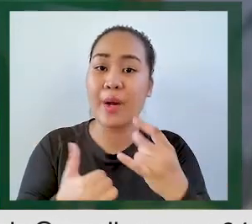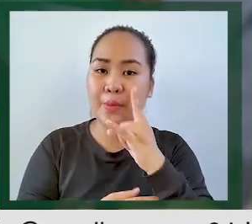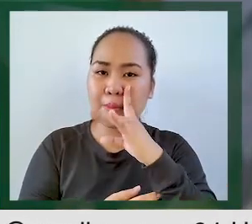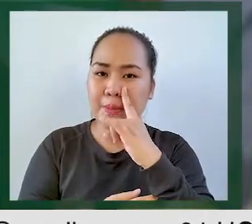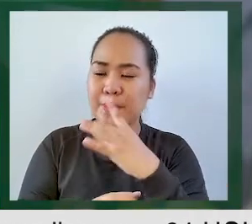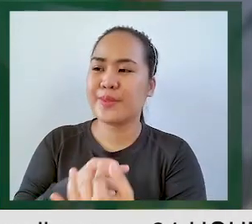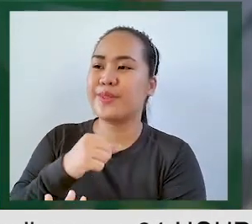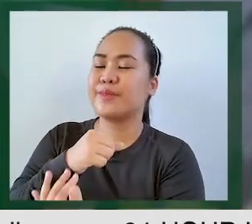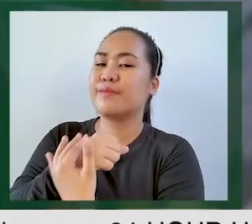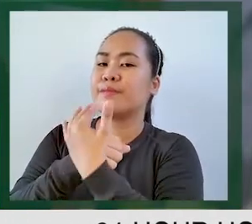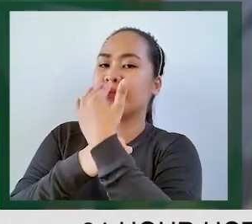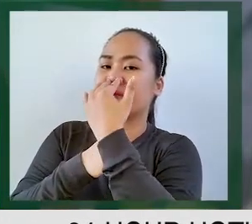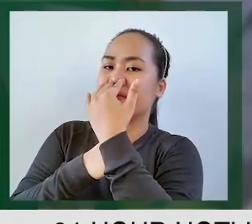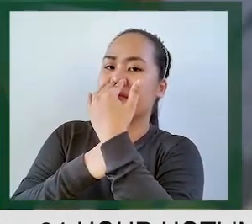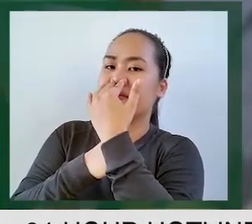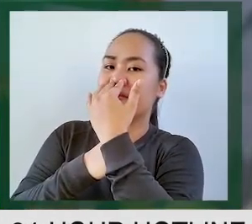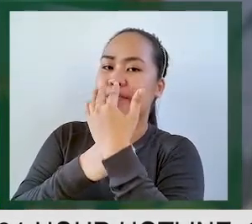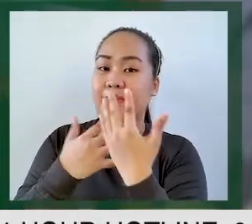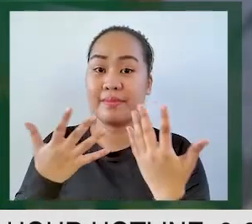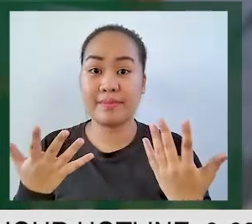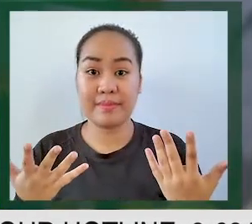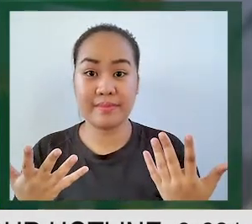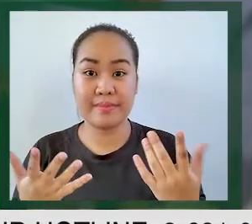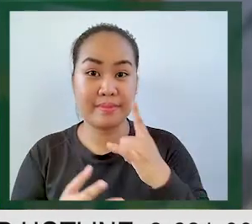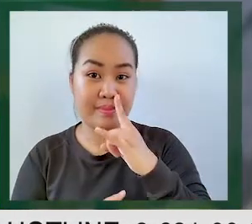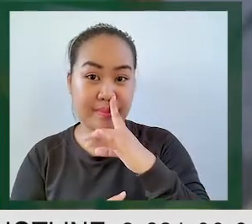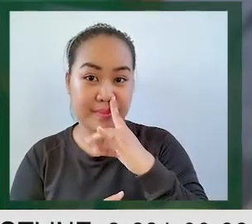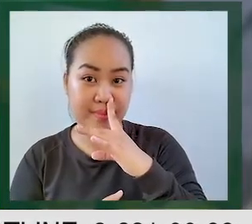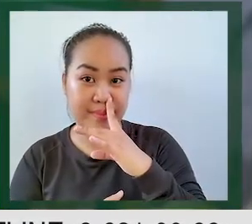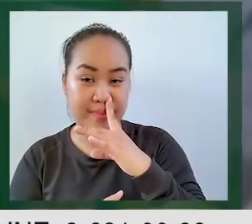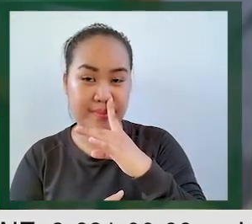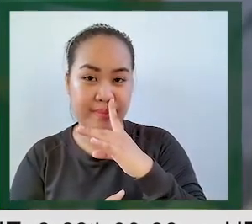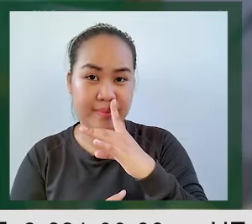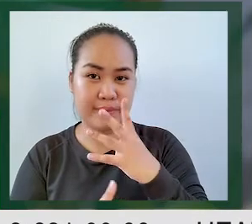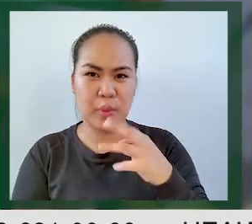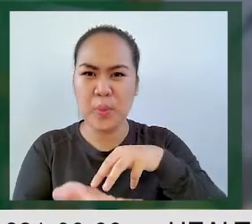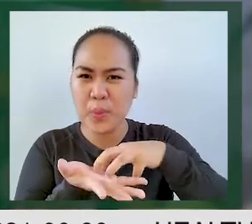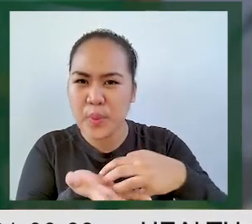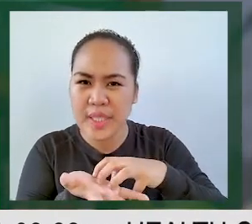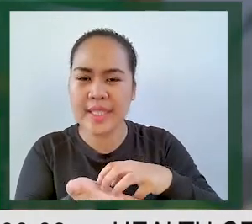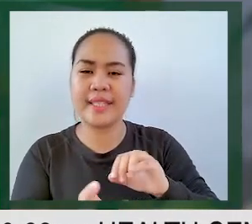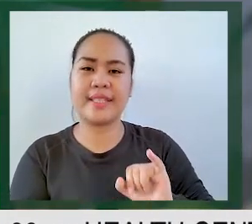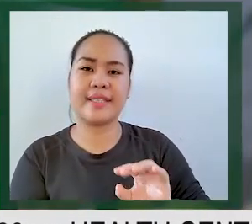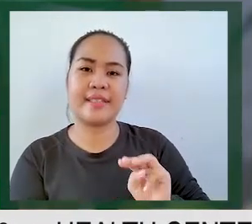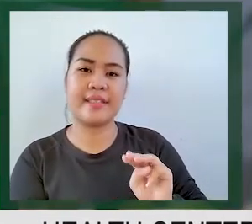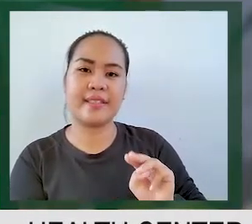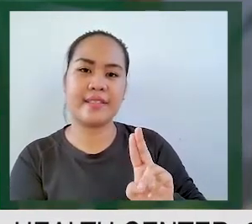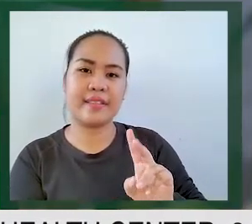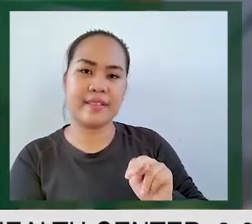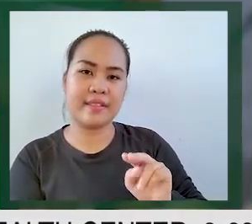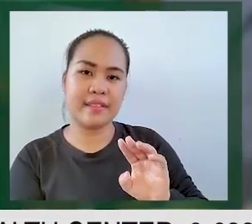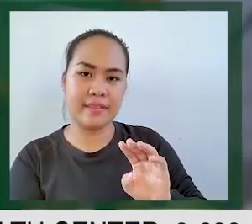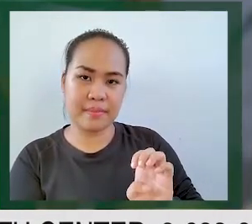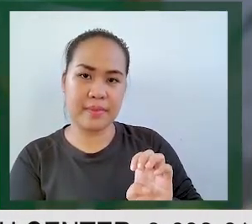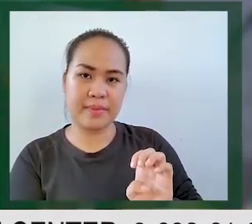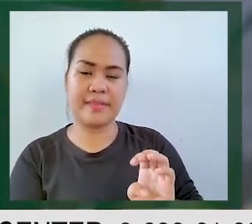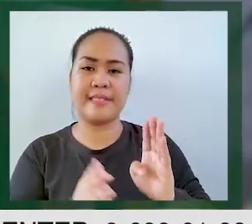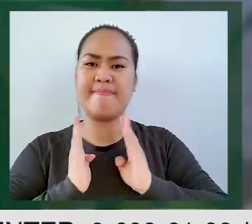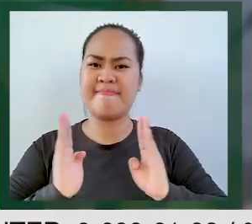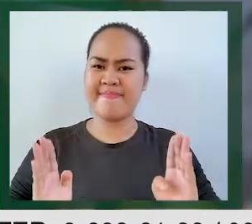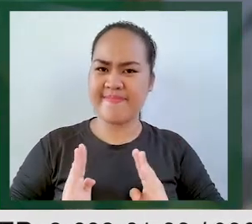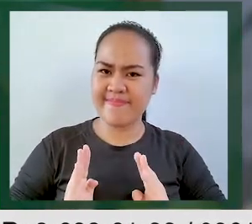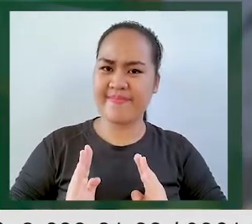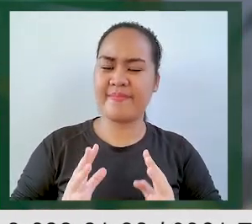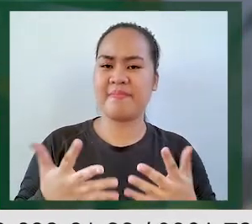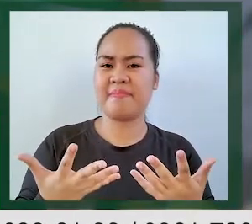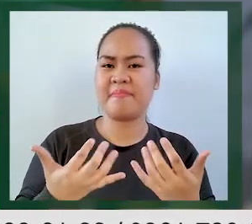days, magmamanifest na ang symptom sa kanya. So isa ho yan sa mga nagiging common cases ngayon,